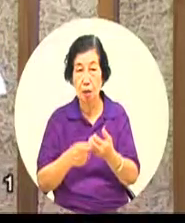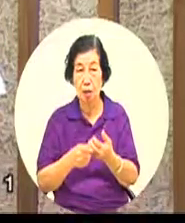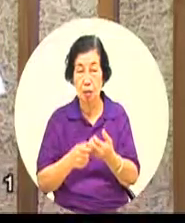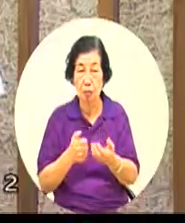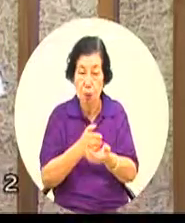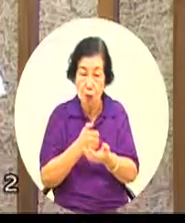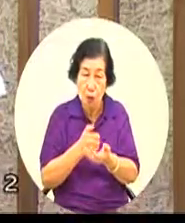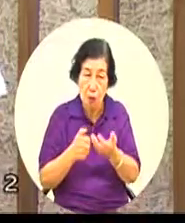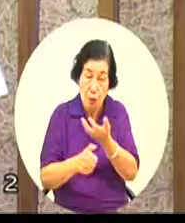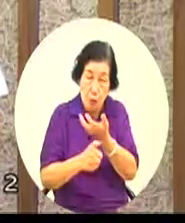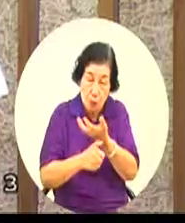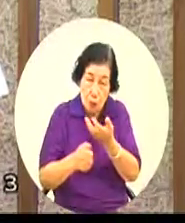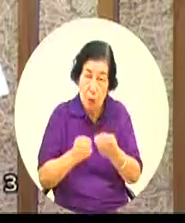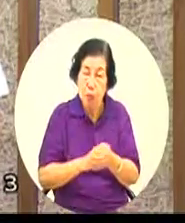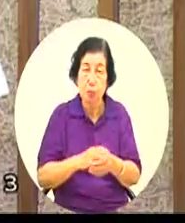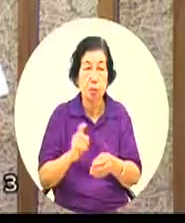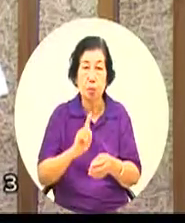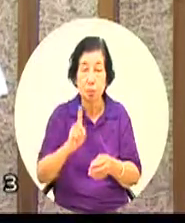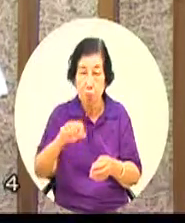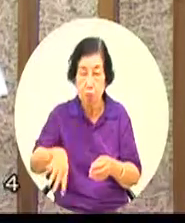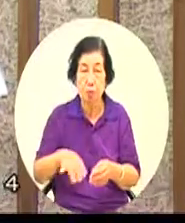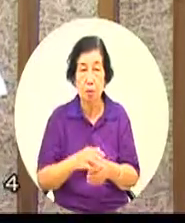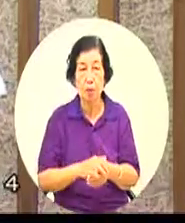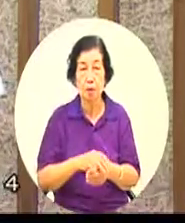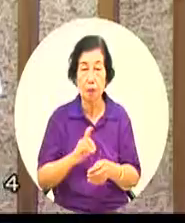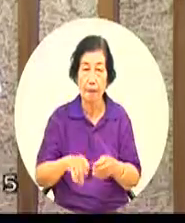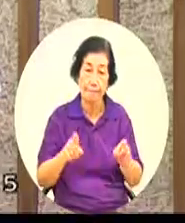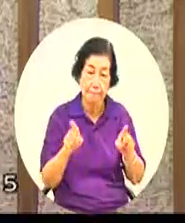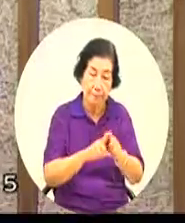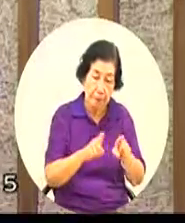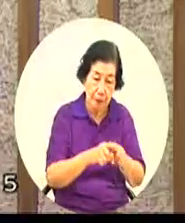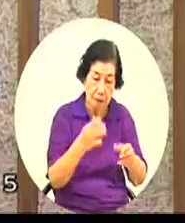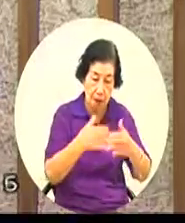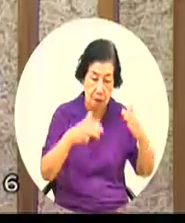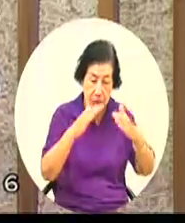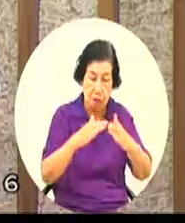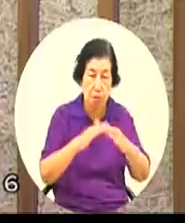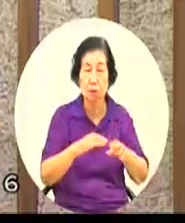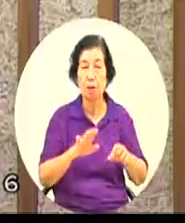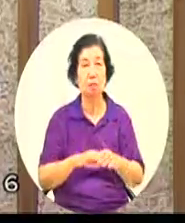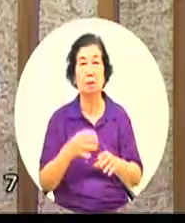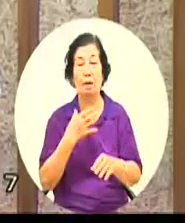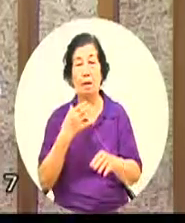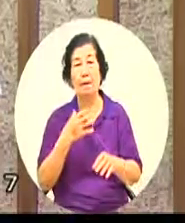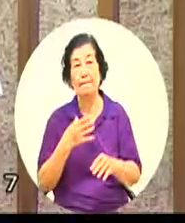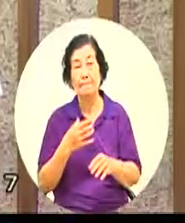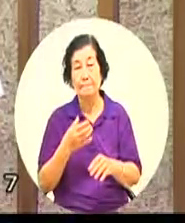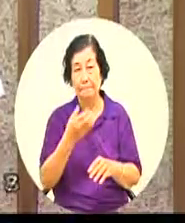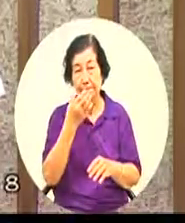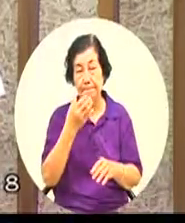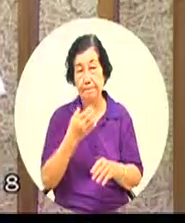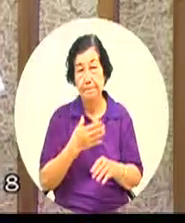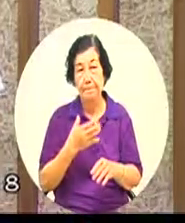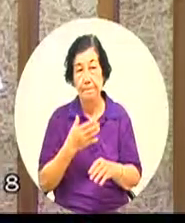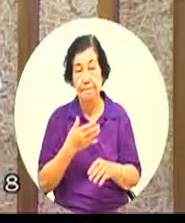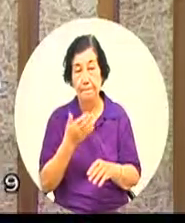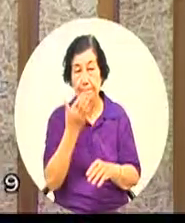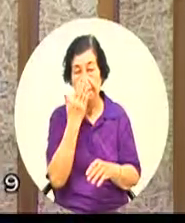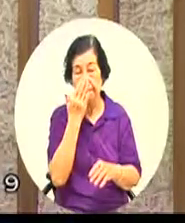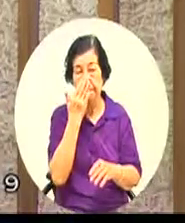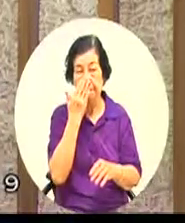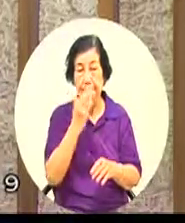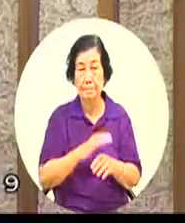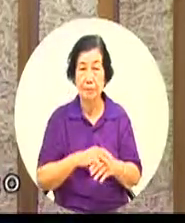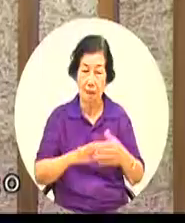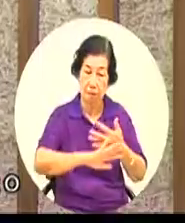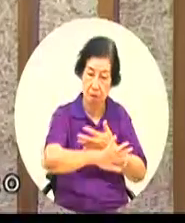学校里面是比较不容易拉 K 了，他一般都在外面，譬如说在 KTV, 在网咖， 在 KTV 在网咖里面， 是 还是一些不正当的